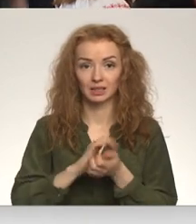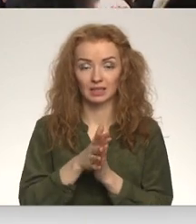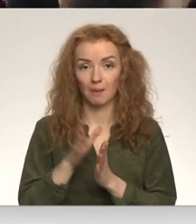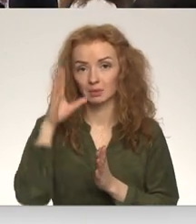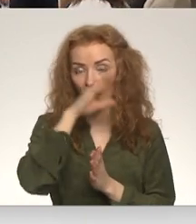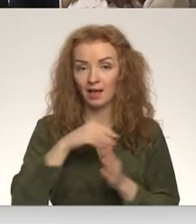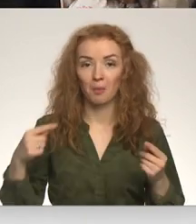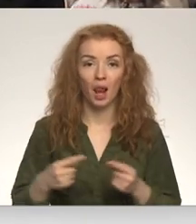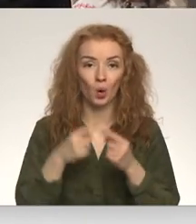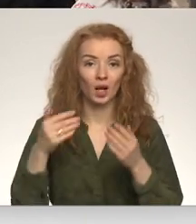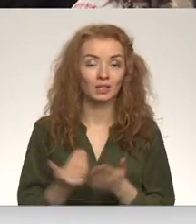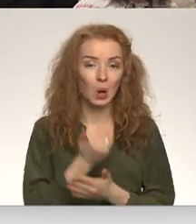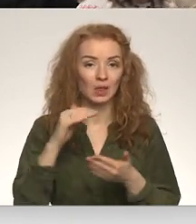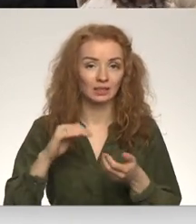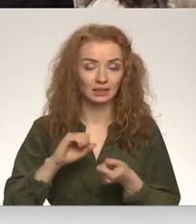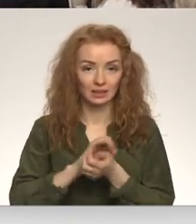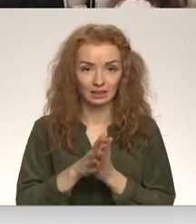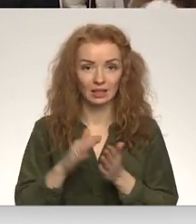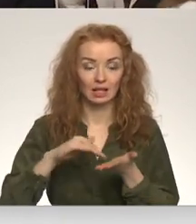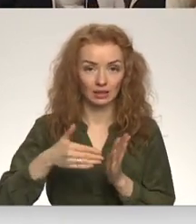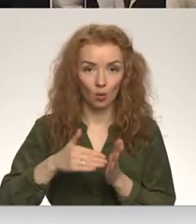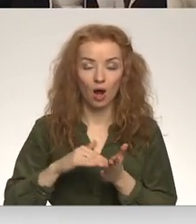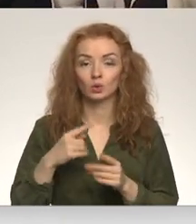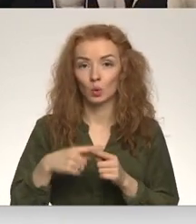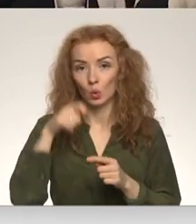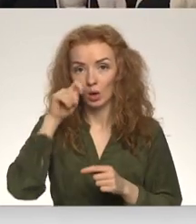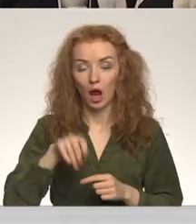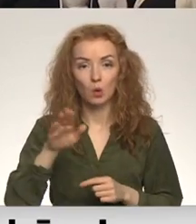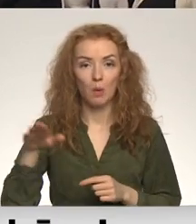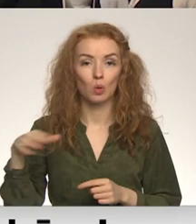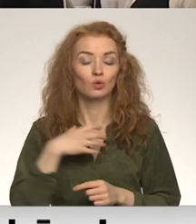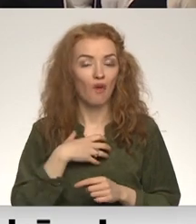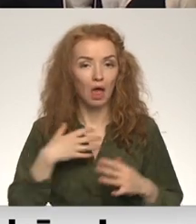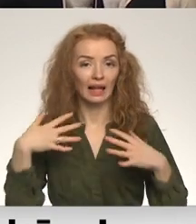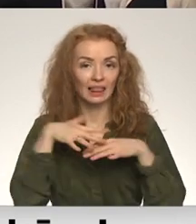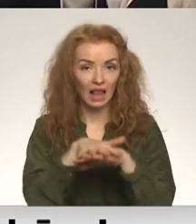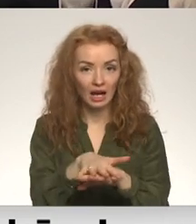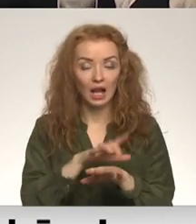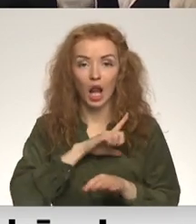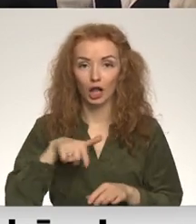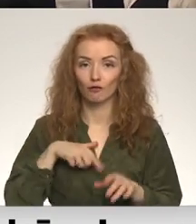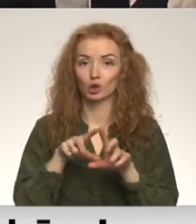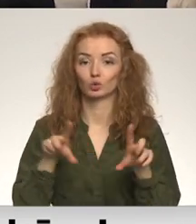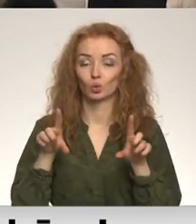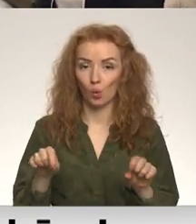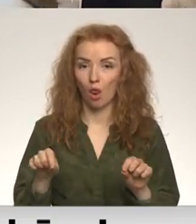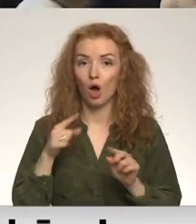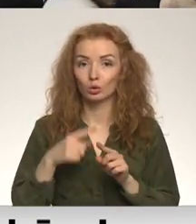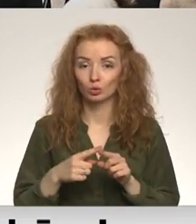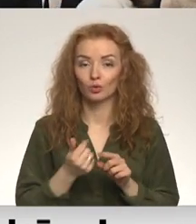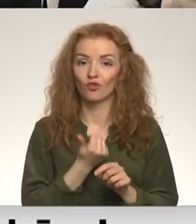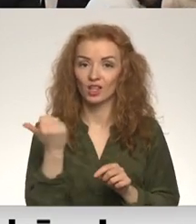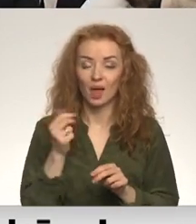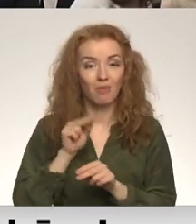jaunai situācijai. Ukraiņu bērni ir jāintegrē latviešu skolās, viņiem